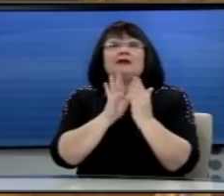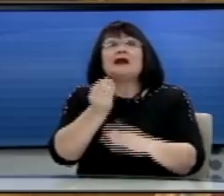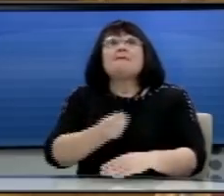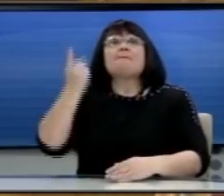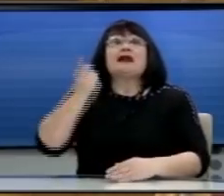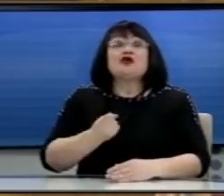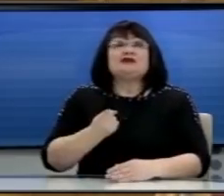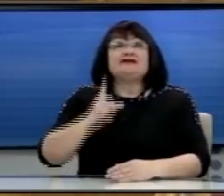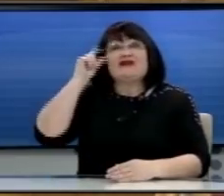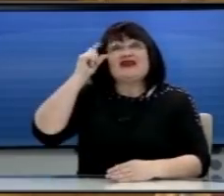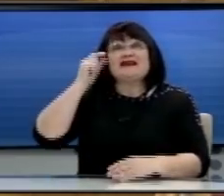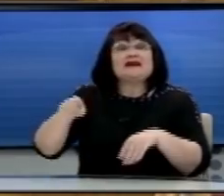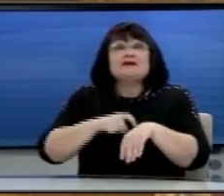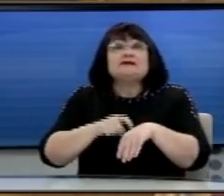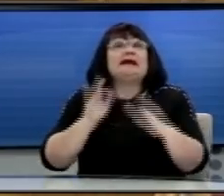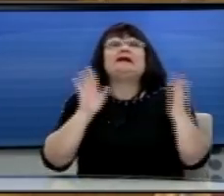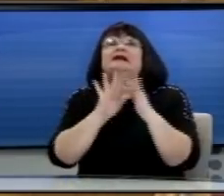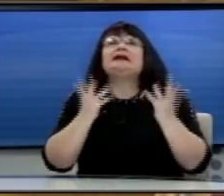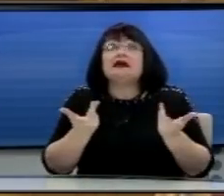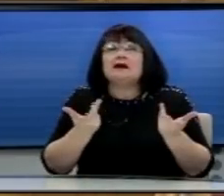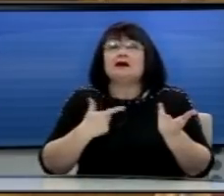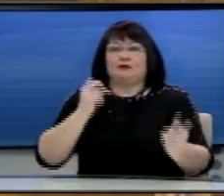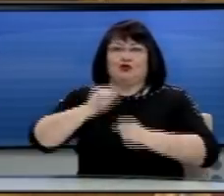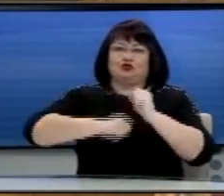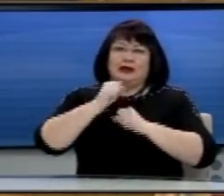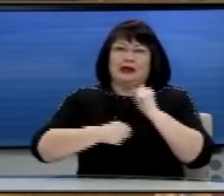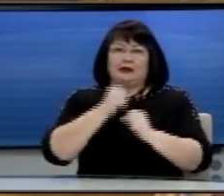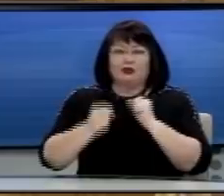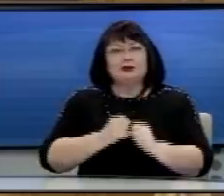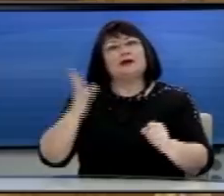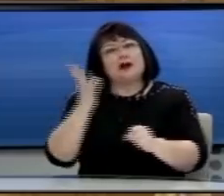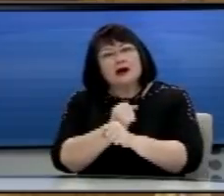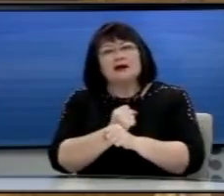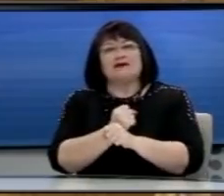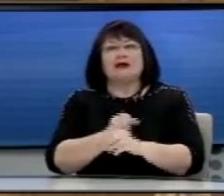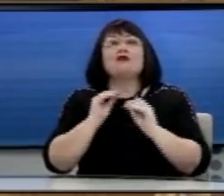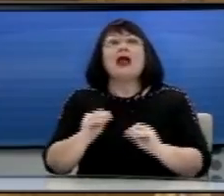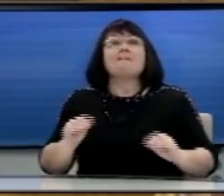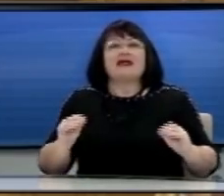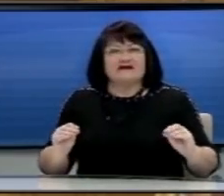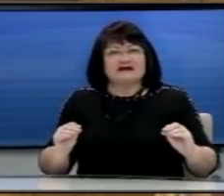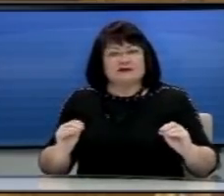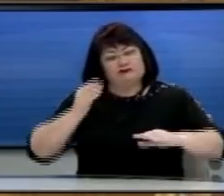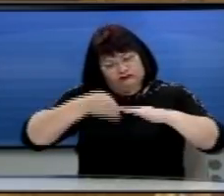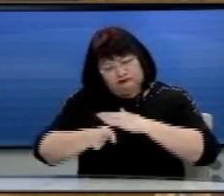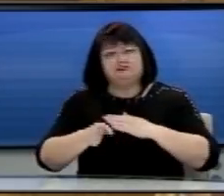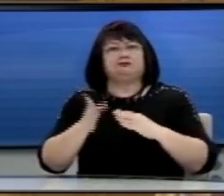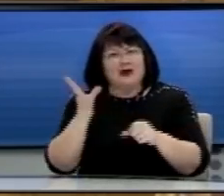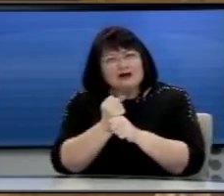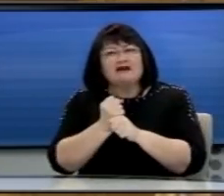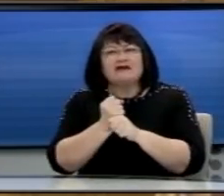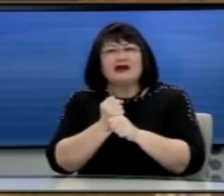συντριπτική πλειοψηφία των φοιτητών σήμερα στην προσπάθειά τους να ανταπεξέλθουν στην εκπαιδευτική διαδικασία θα